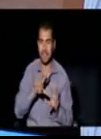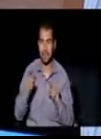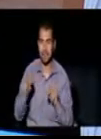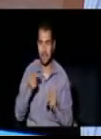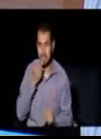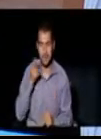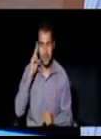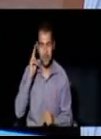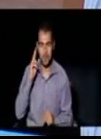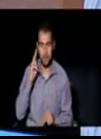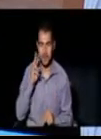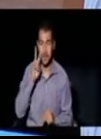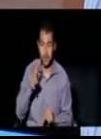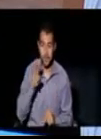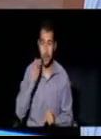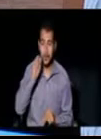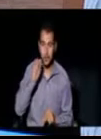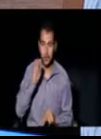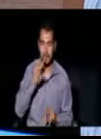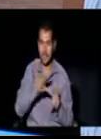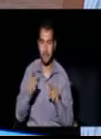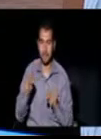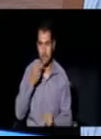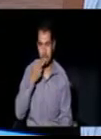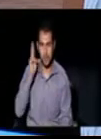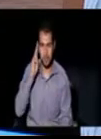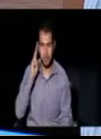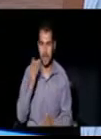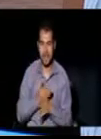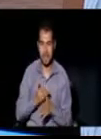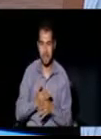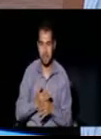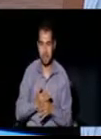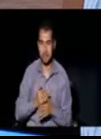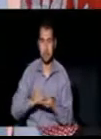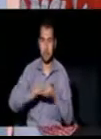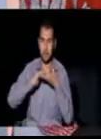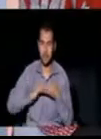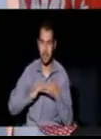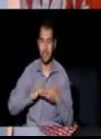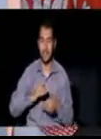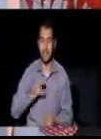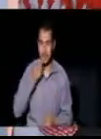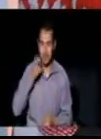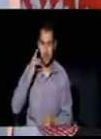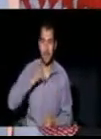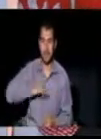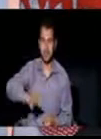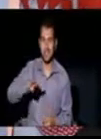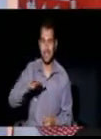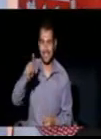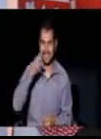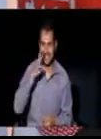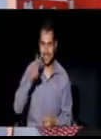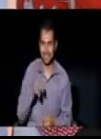كتر ما هي بتدافع عنهم وبتحاول تتبنى القضايا بتاعتهم، صح؟ حاسها كده؟ انت حاسة ان